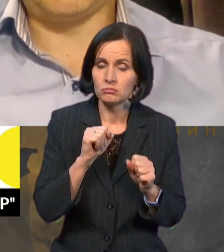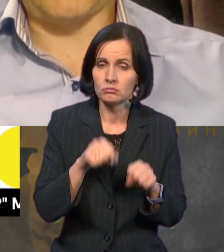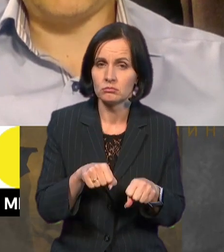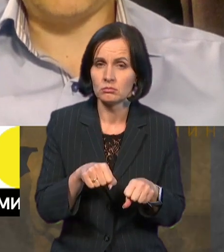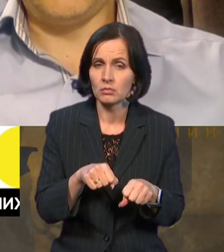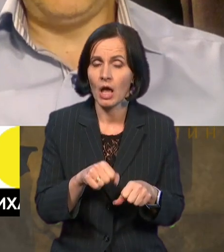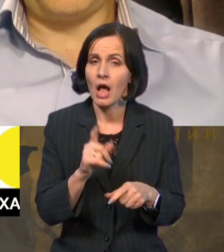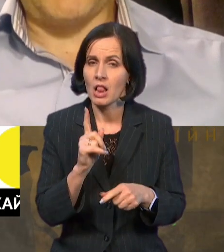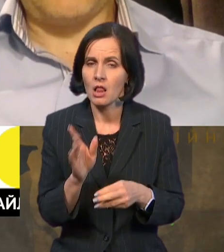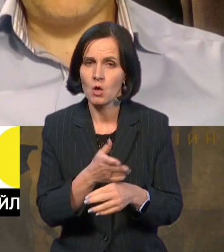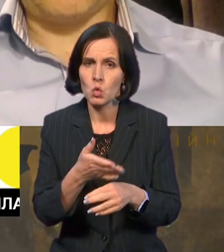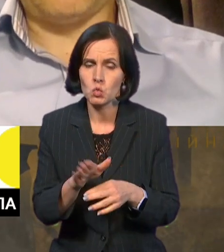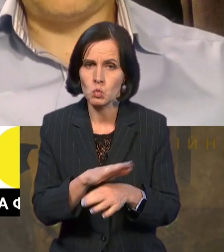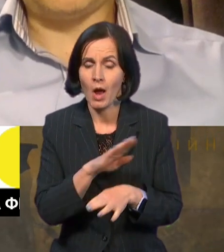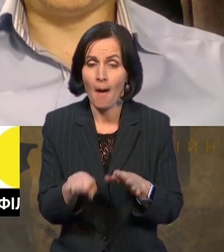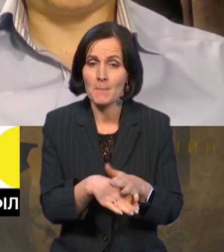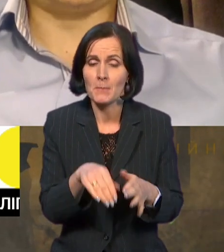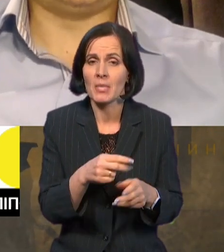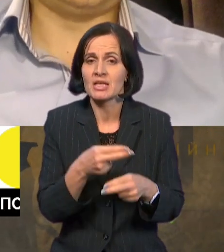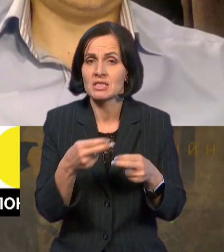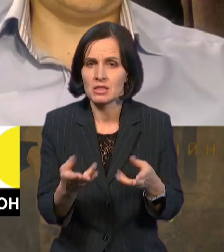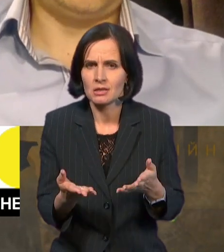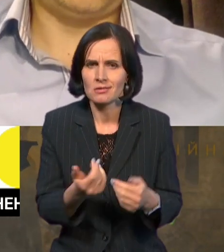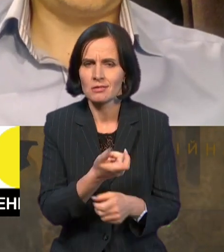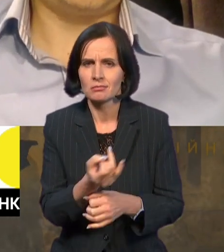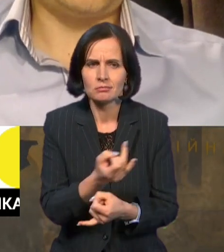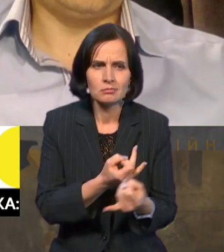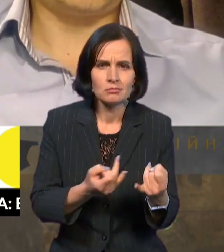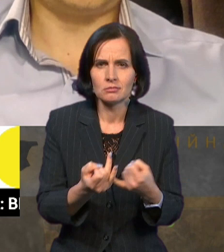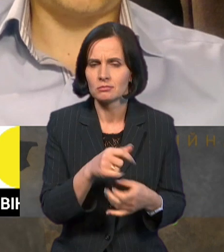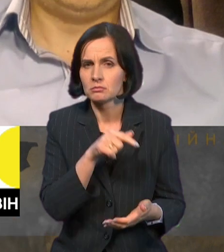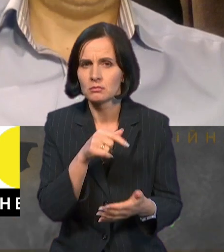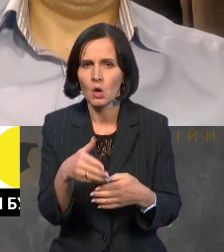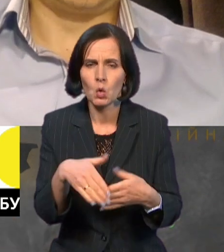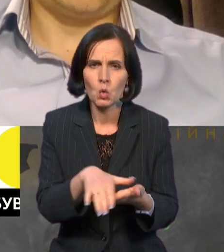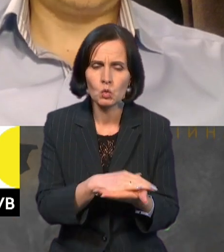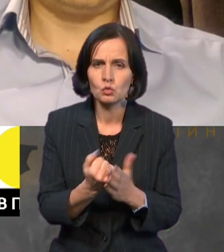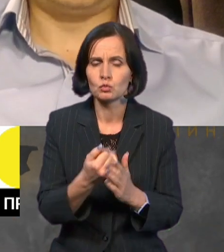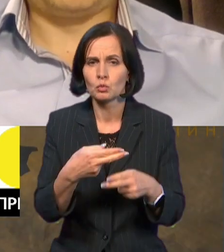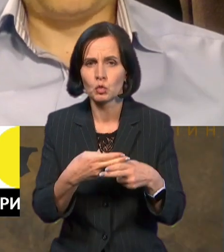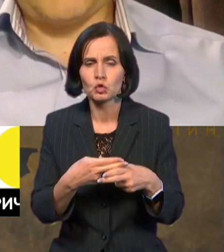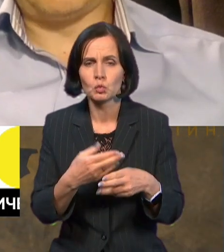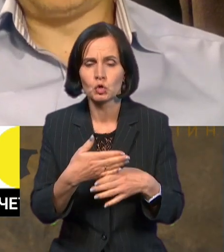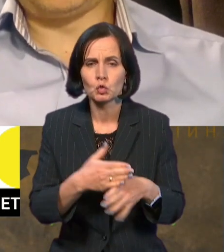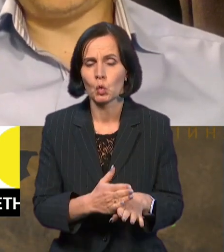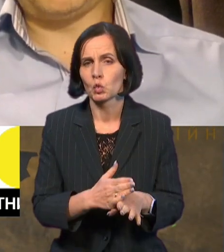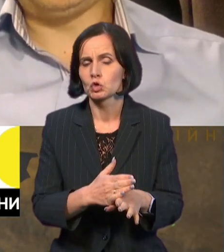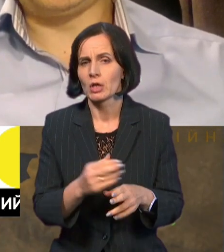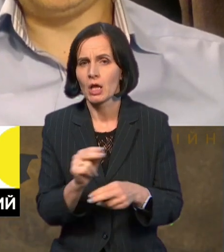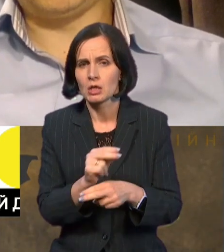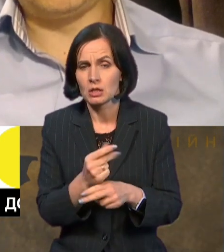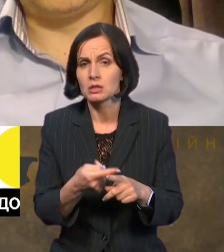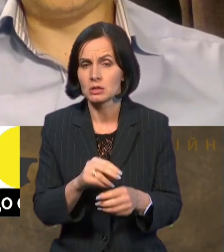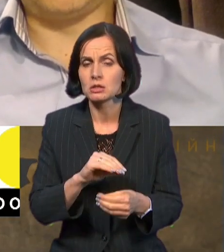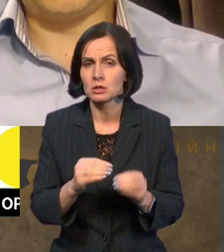ці підстанції, які найбільш обговорювались, питання їх руйнування, пошкодження, ремонту, це проблема. Тобто на сьогоднішній момент